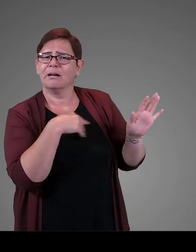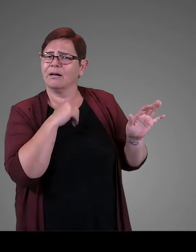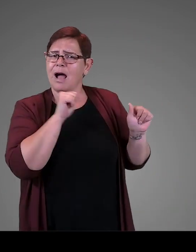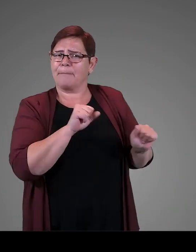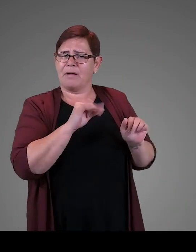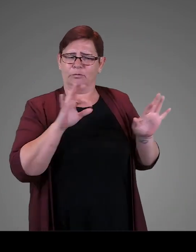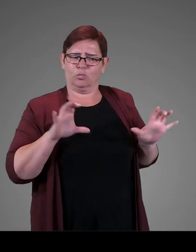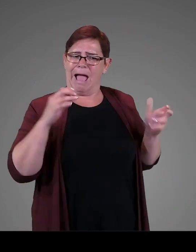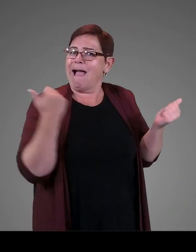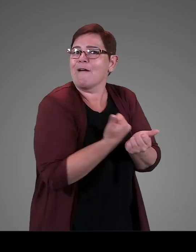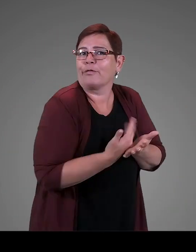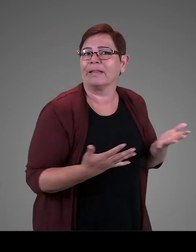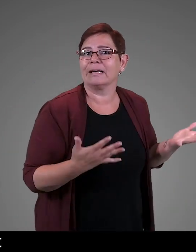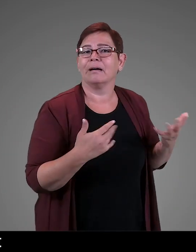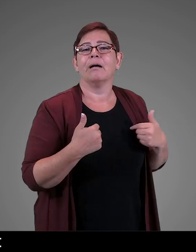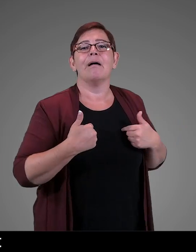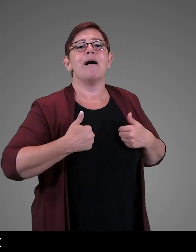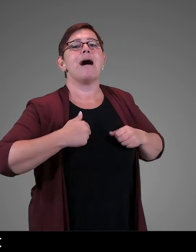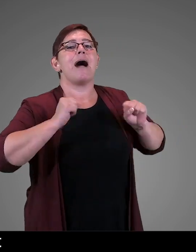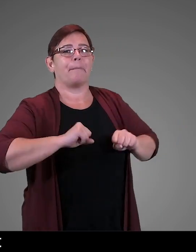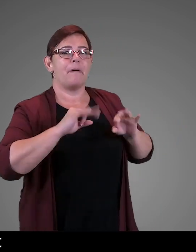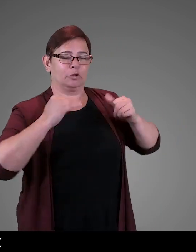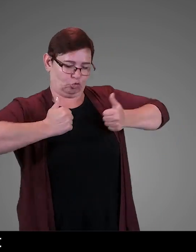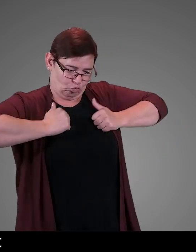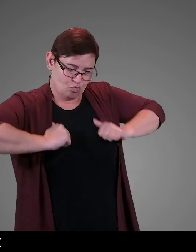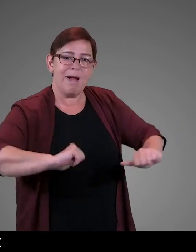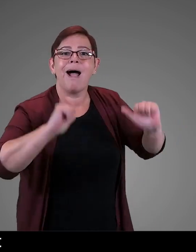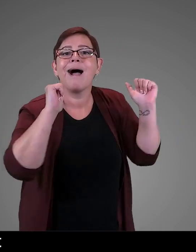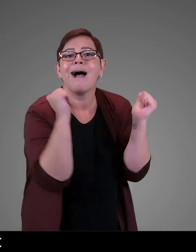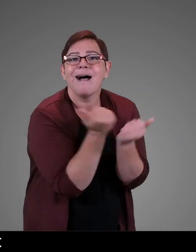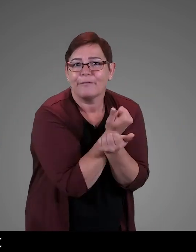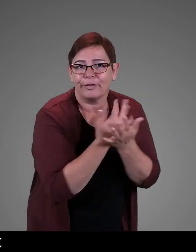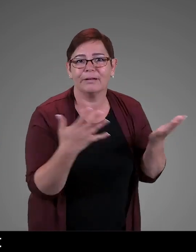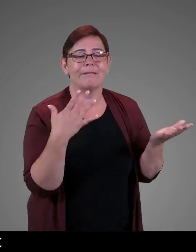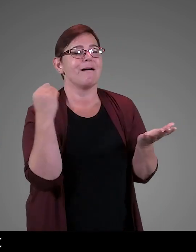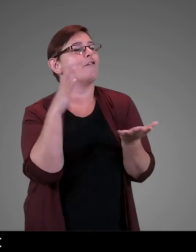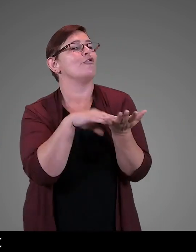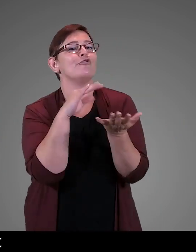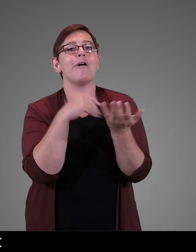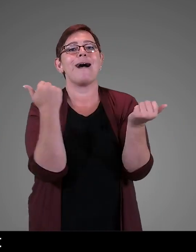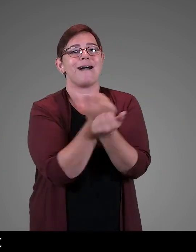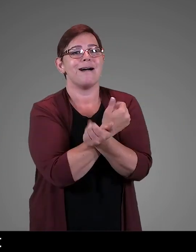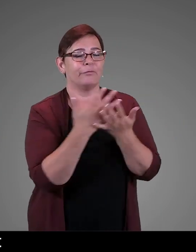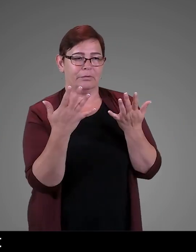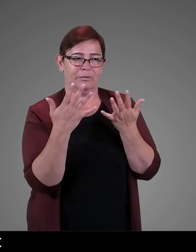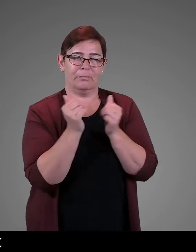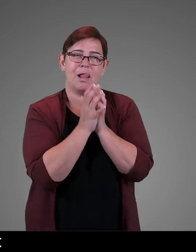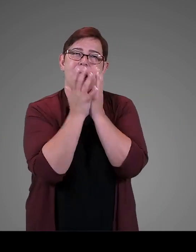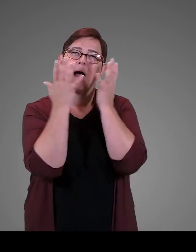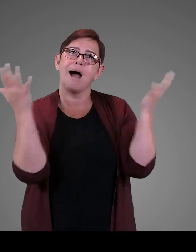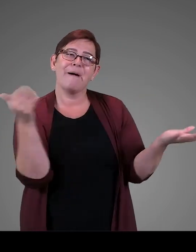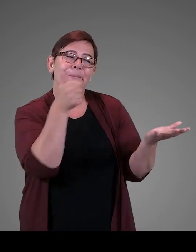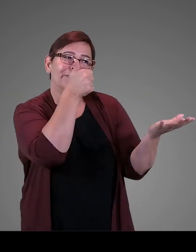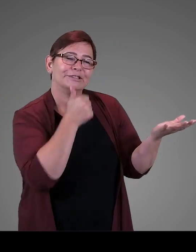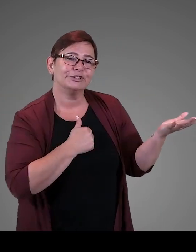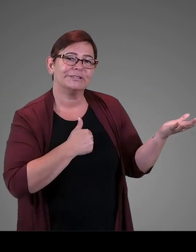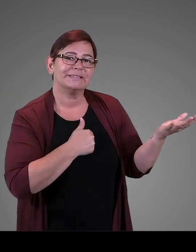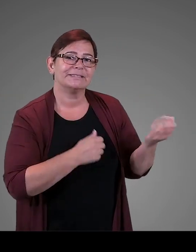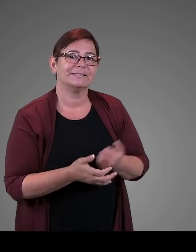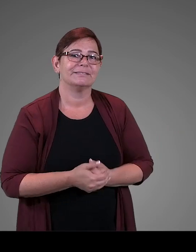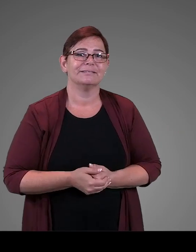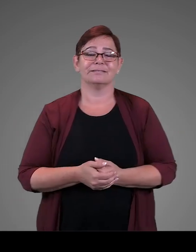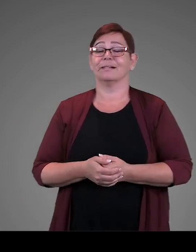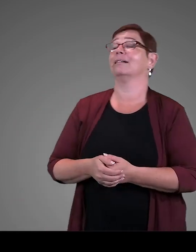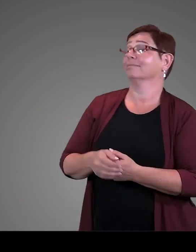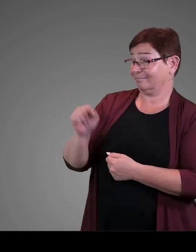je veux juste dire que je ne suis pas capable de tout faire. Je suis capable de tout essayer et tout apprendre avec beaucoup de patience. Oui. Ouais. Ben